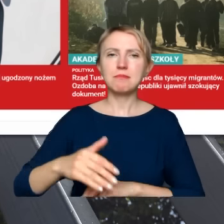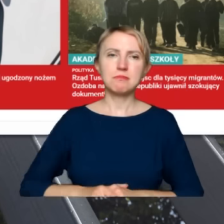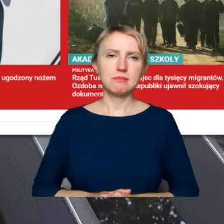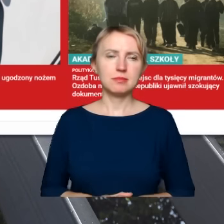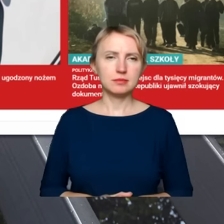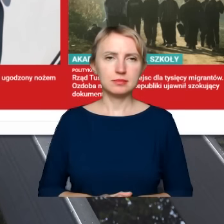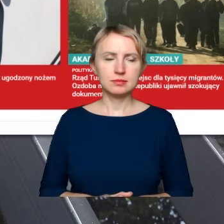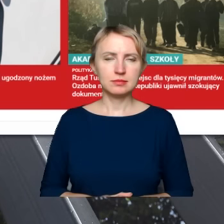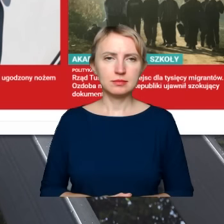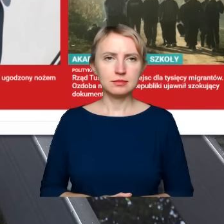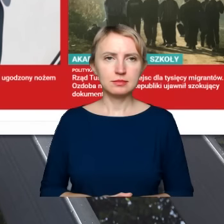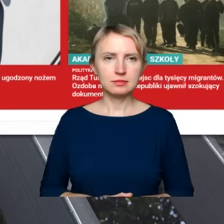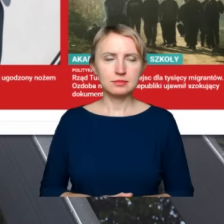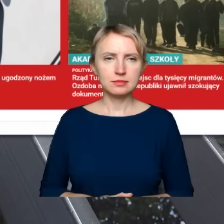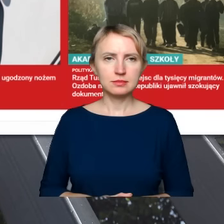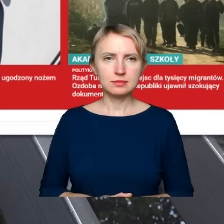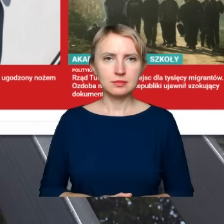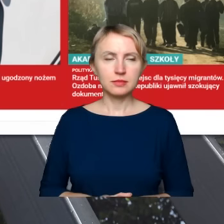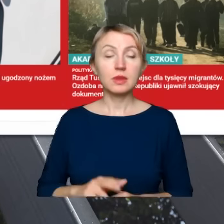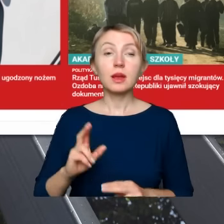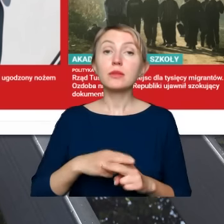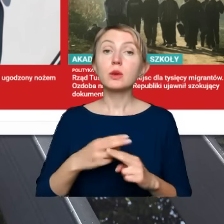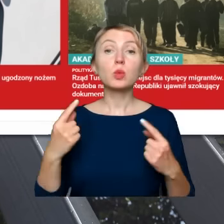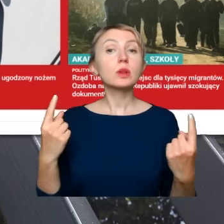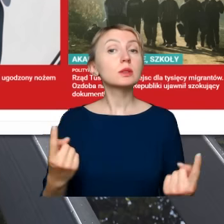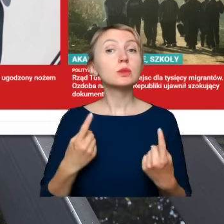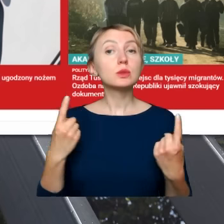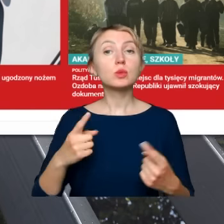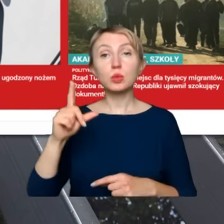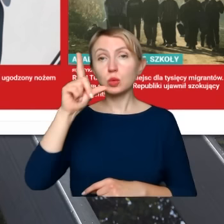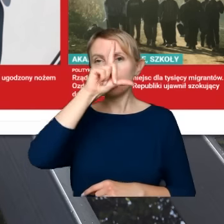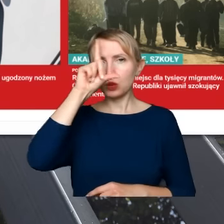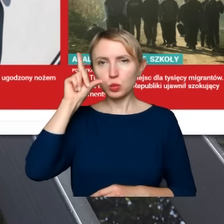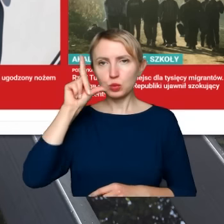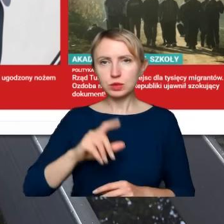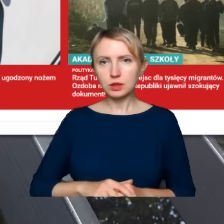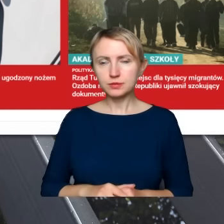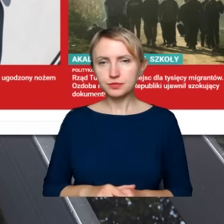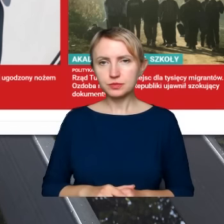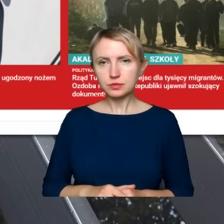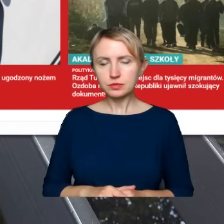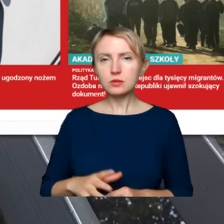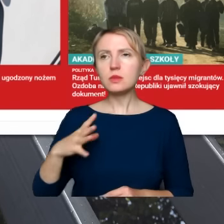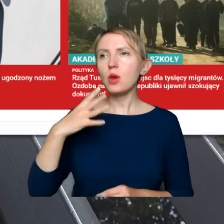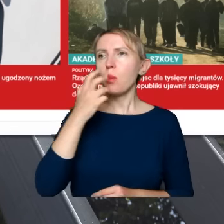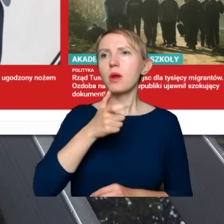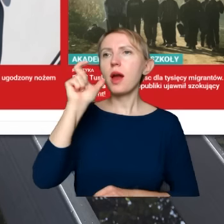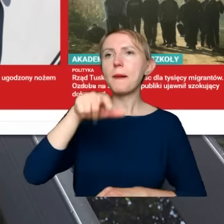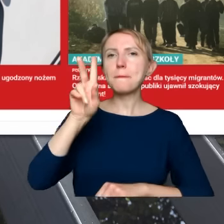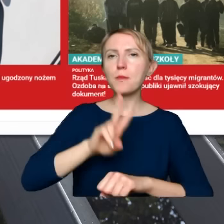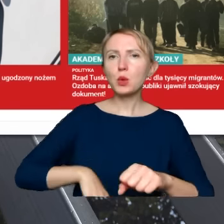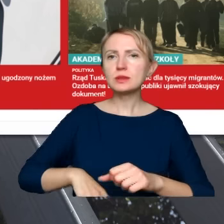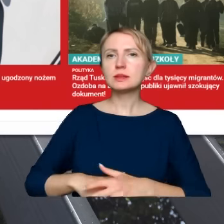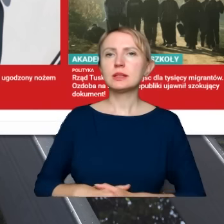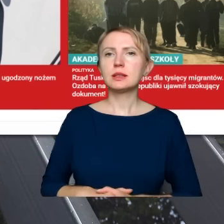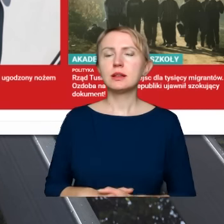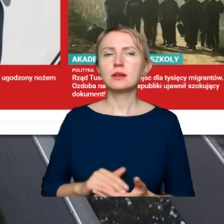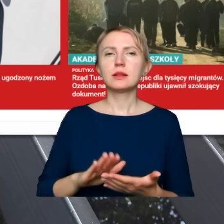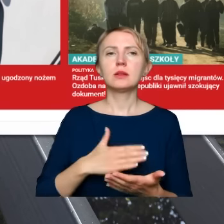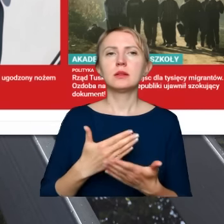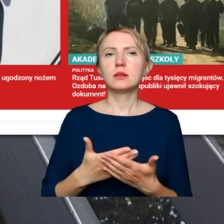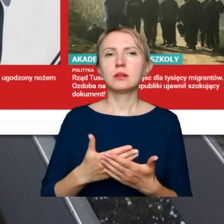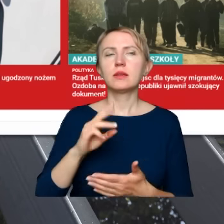Zresztą w niektórych wypadkach ludzie, którzy obrażali policjantów, tak jak na przykład Władysław